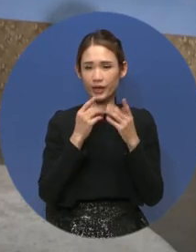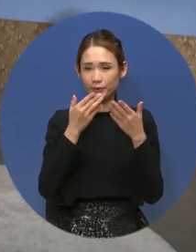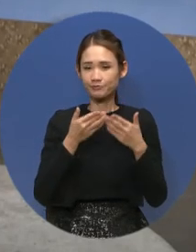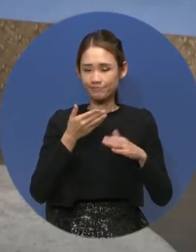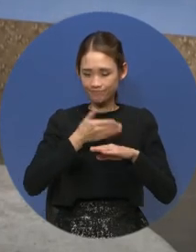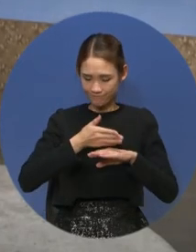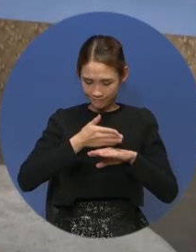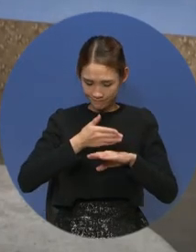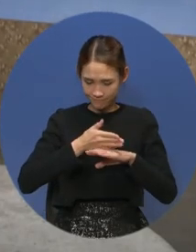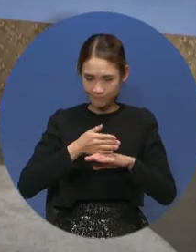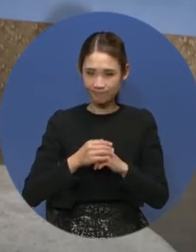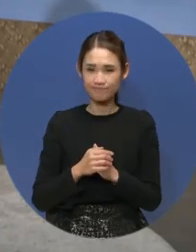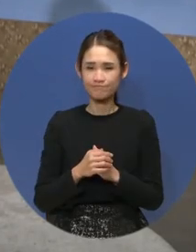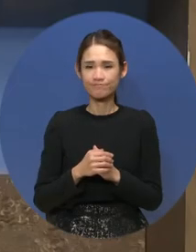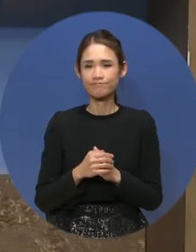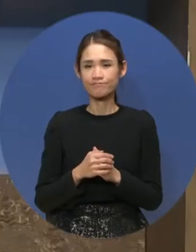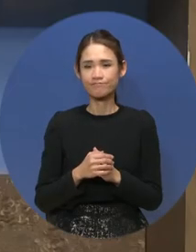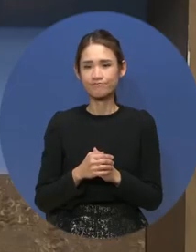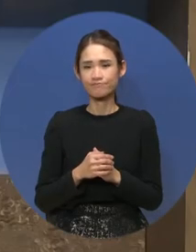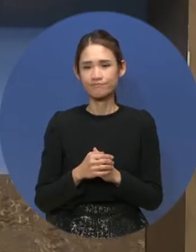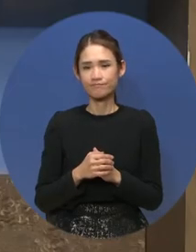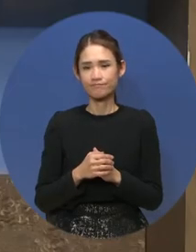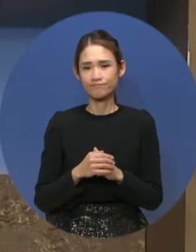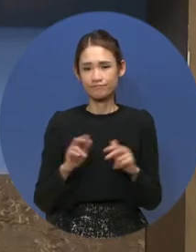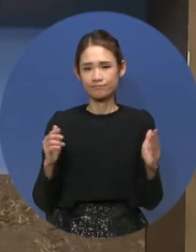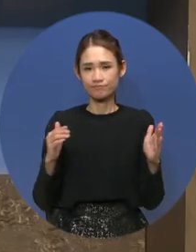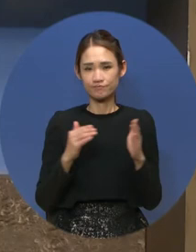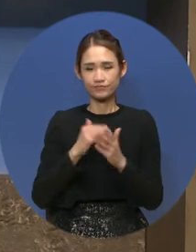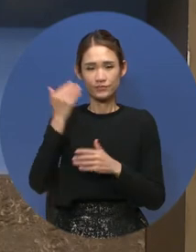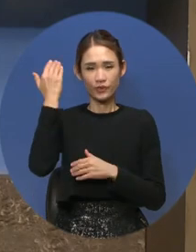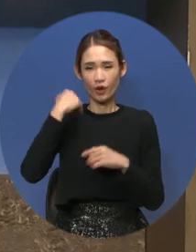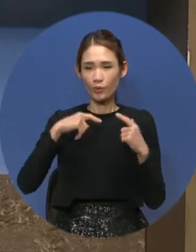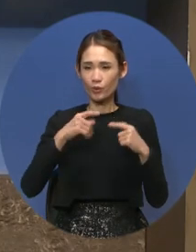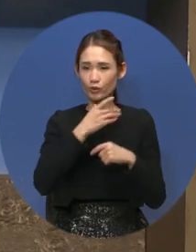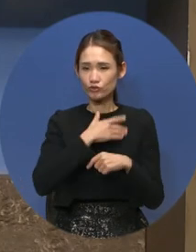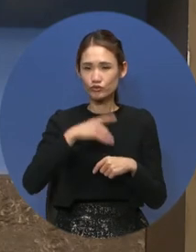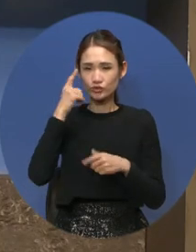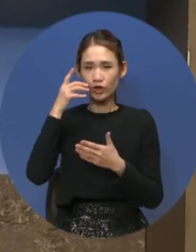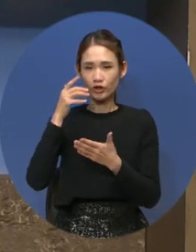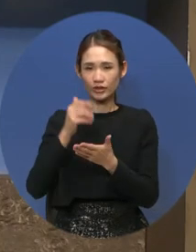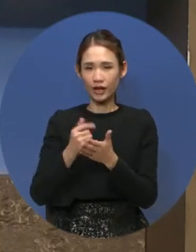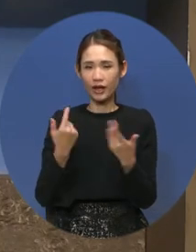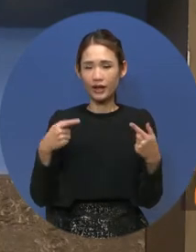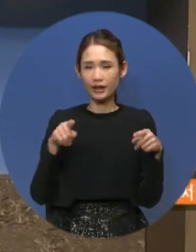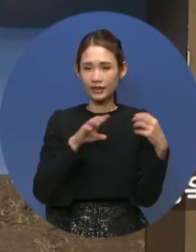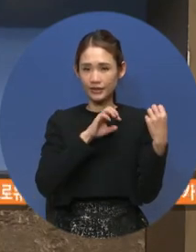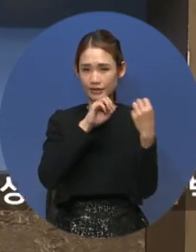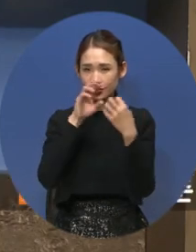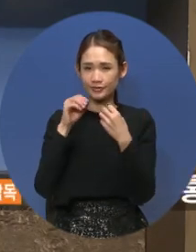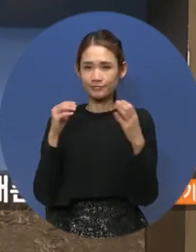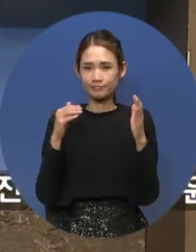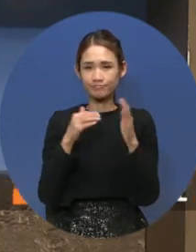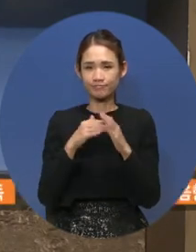감사합니다. 감사합니다. 네. 네, 지금까지 영등포구청 최현일 구청장님과